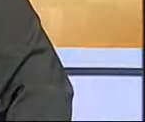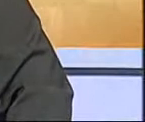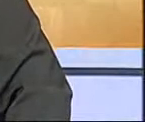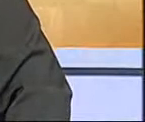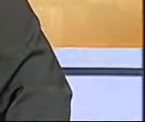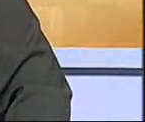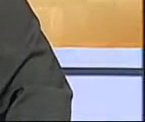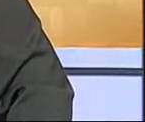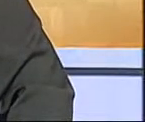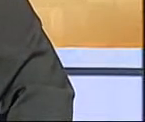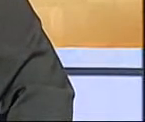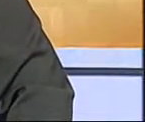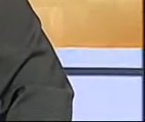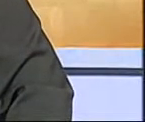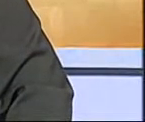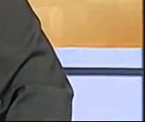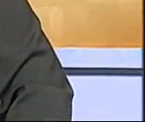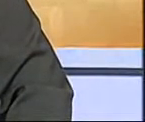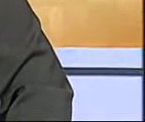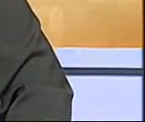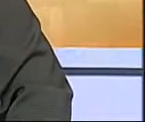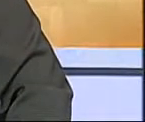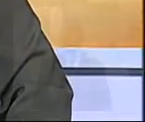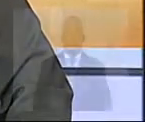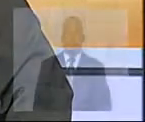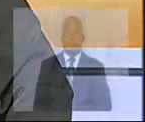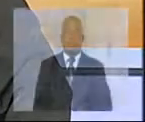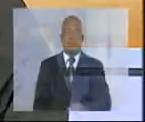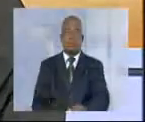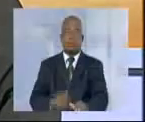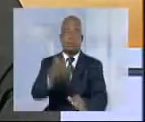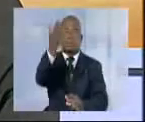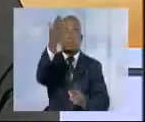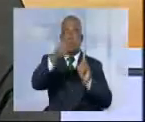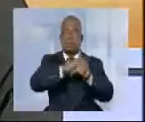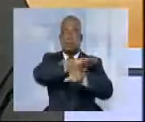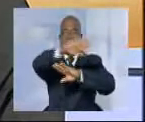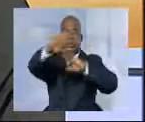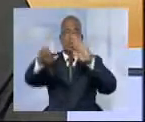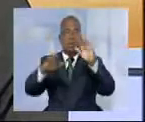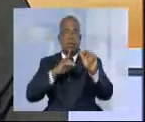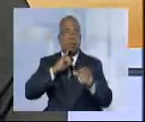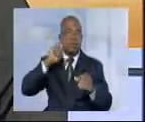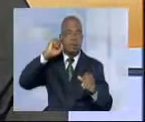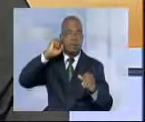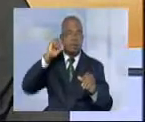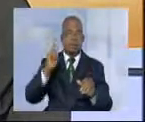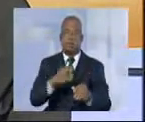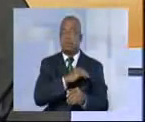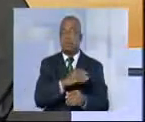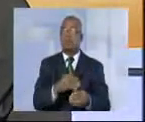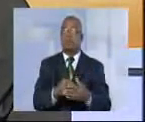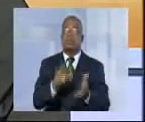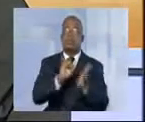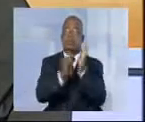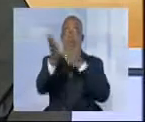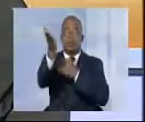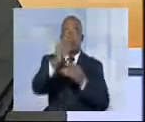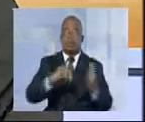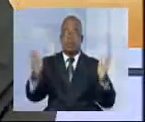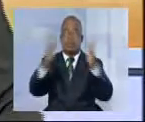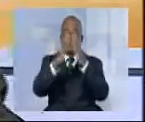développer ces titres, sachez qu'après une pause due aux élections couplées municipales et régionales, le Conseil des ministres a repris ce matin au